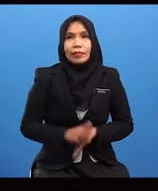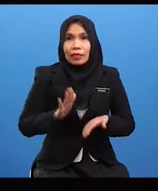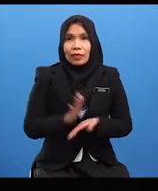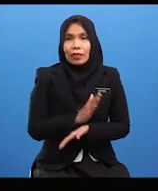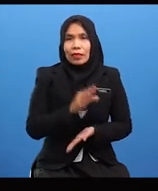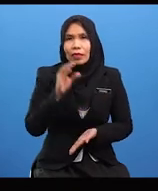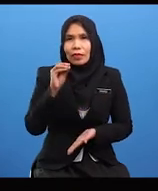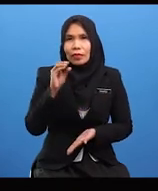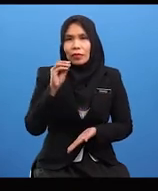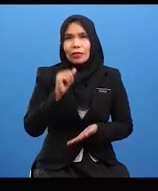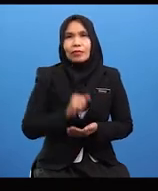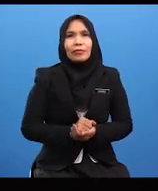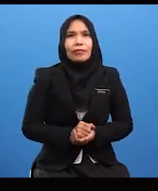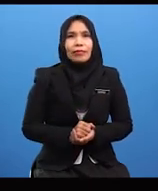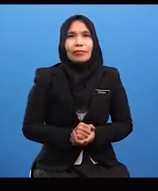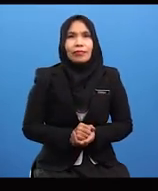tupetain,